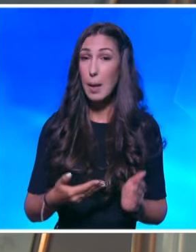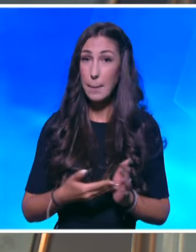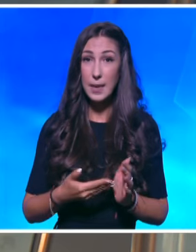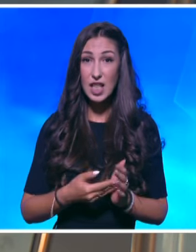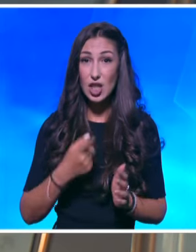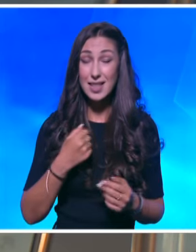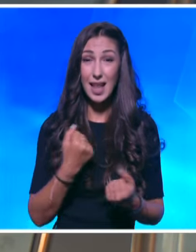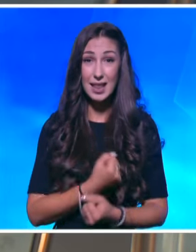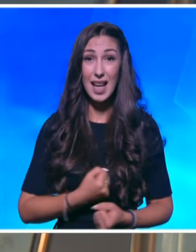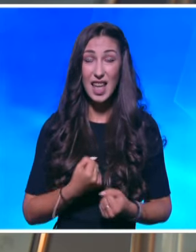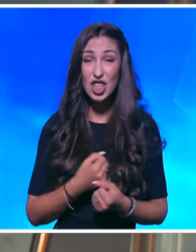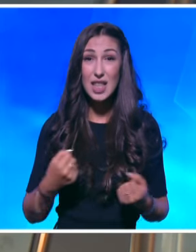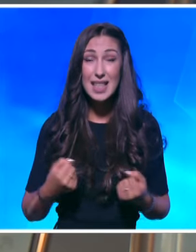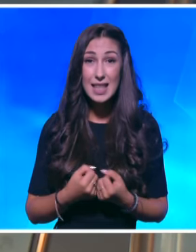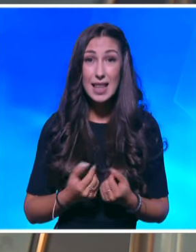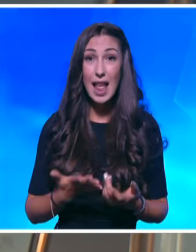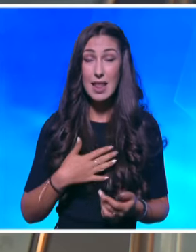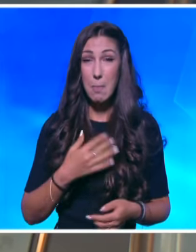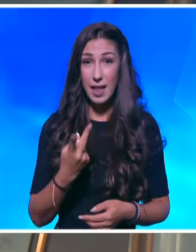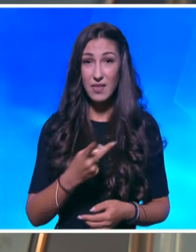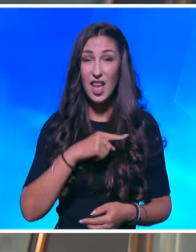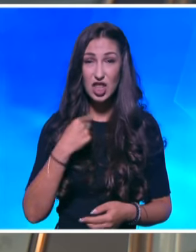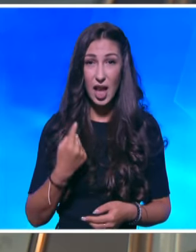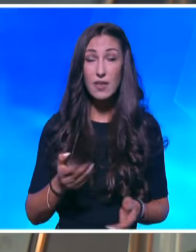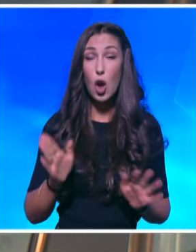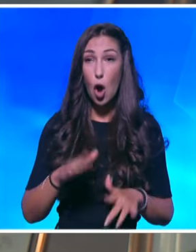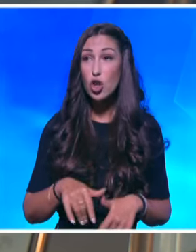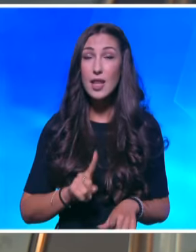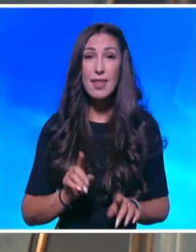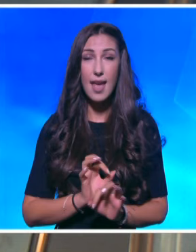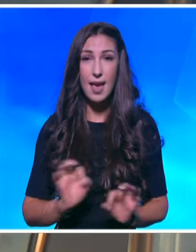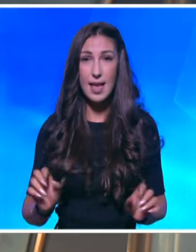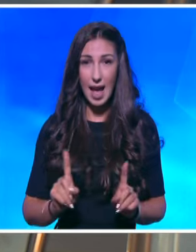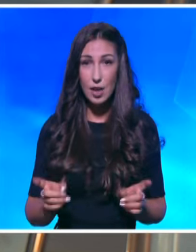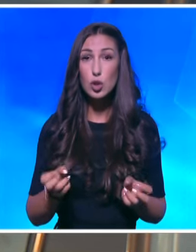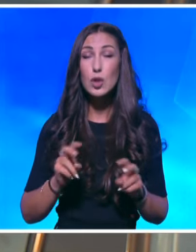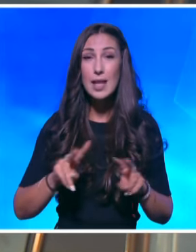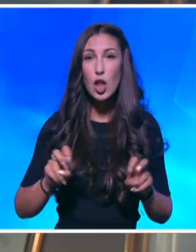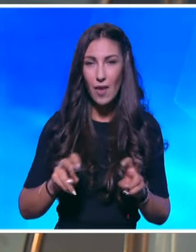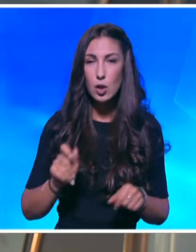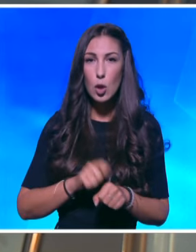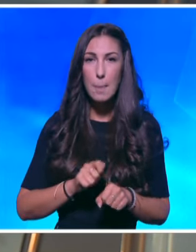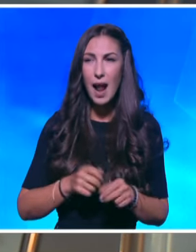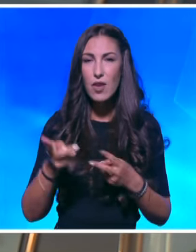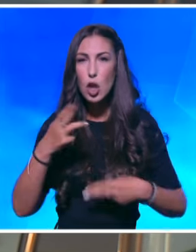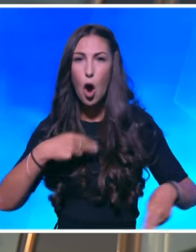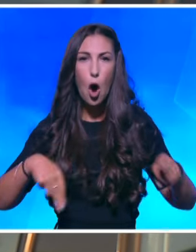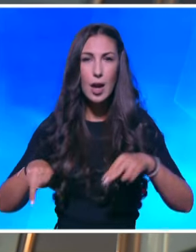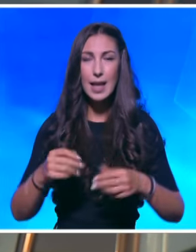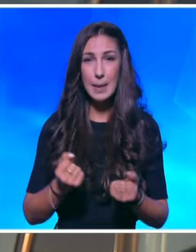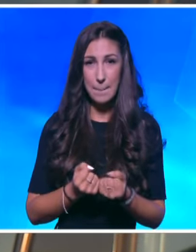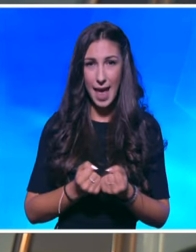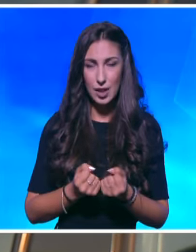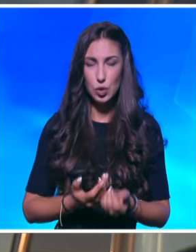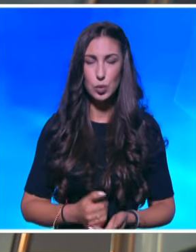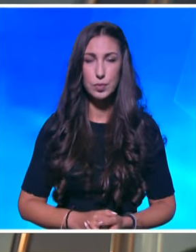за трагичния инцидент, довел до две жертви, все още се изясняват, а на следователи правят оглед на мястото. Това е, което знаем